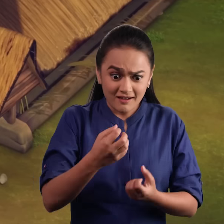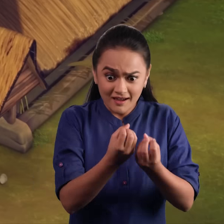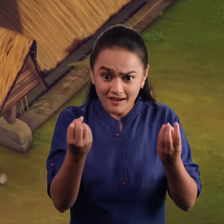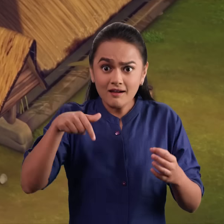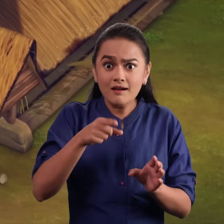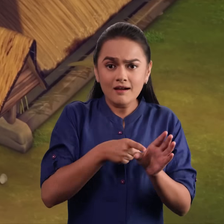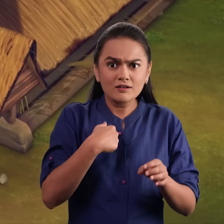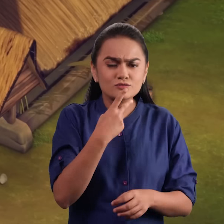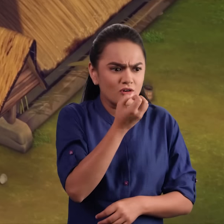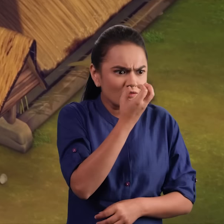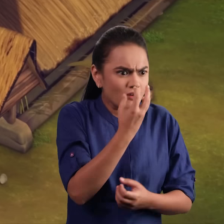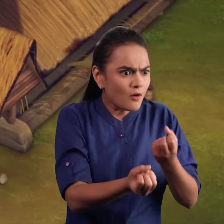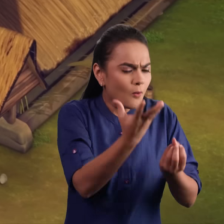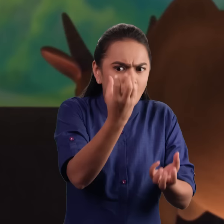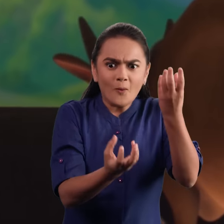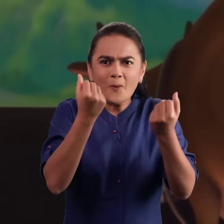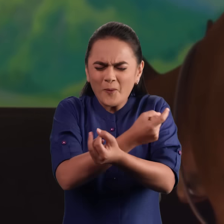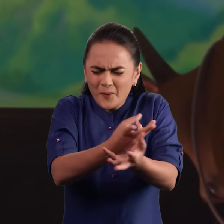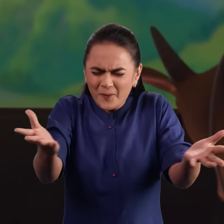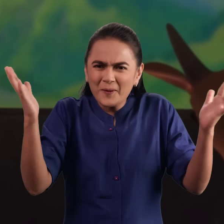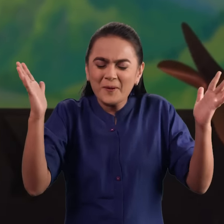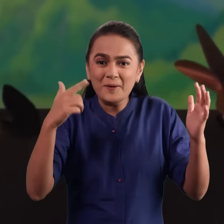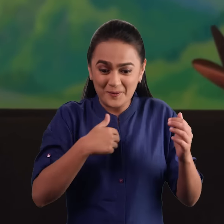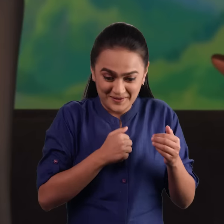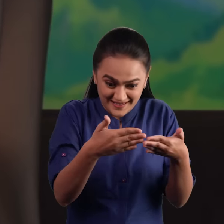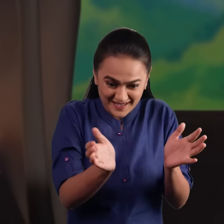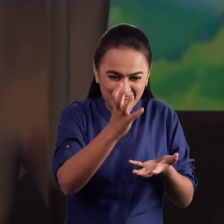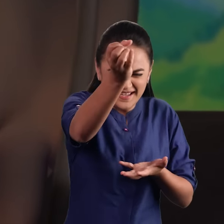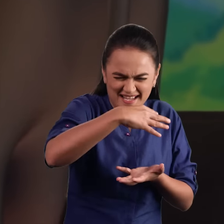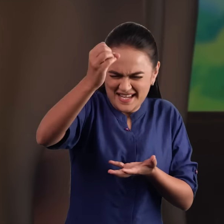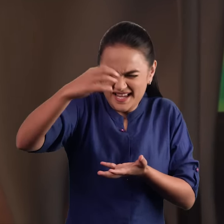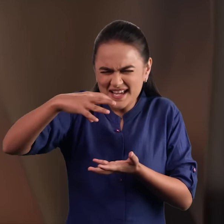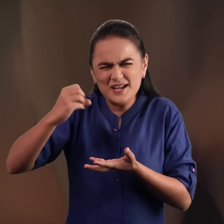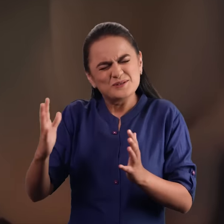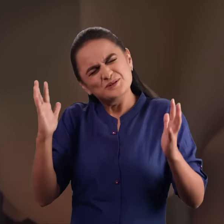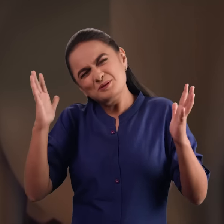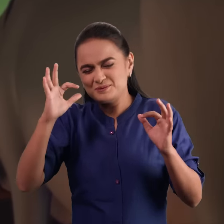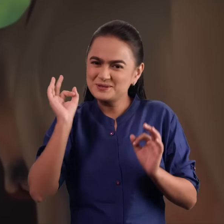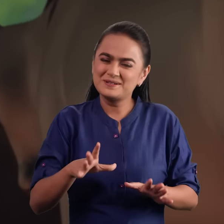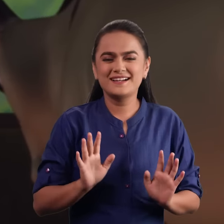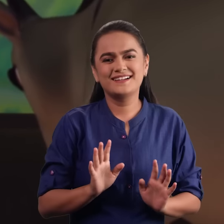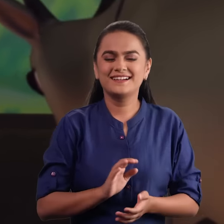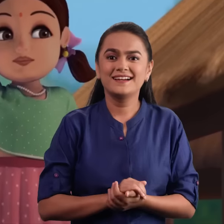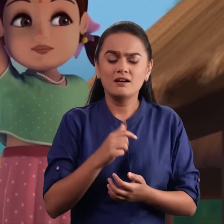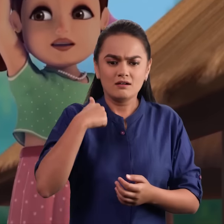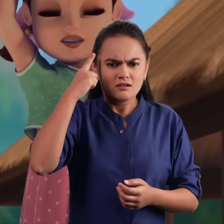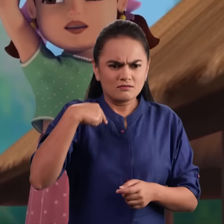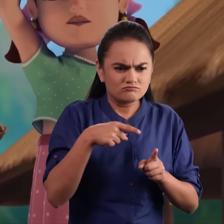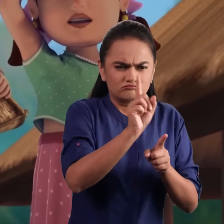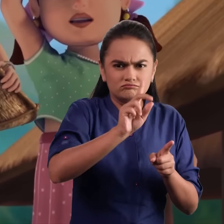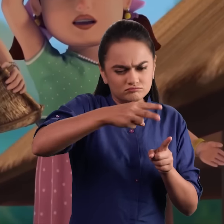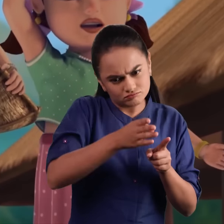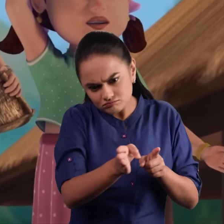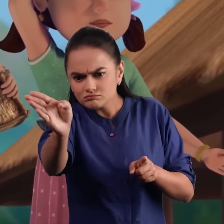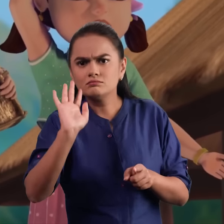कुसुम वन में इस वर्ष ढेर सारे पुष्प खिले हैं। हमारी टोकरियां पुष्पमालाओं से भर जाएंगी। हमें